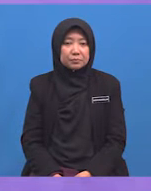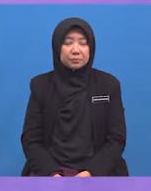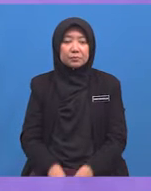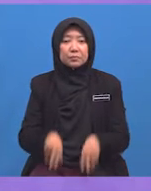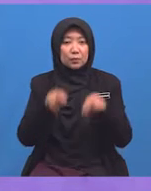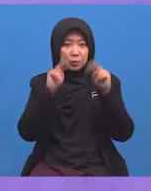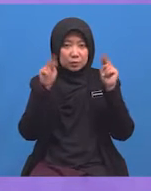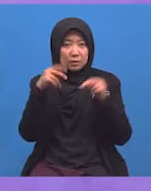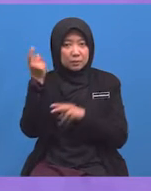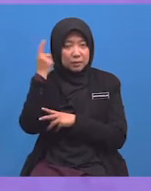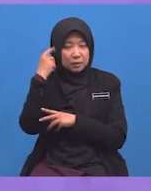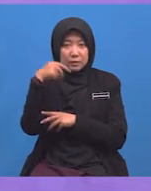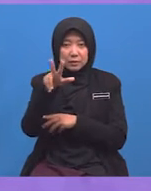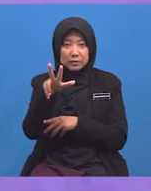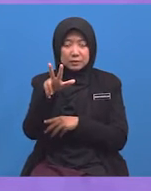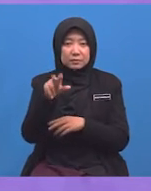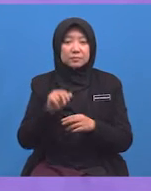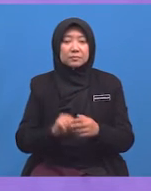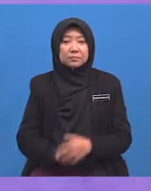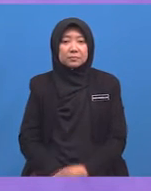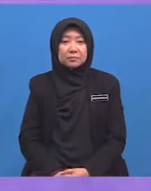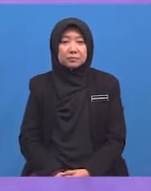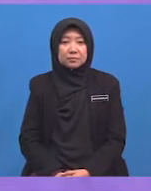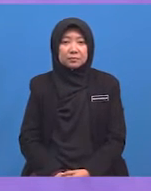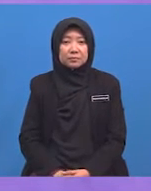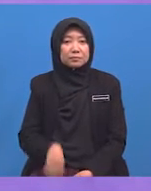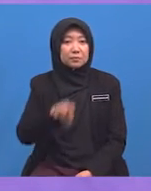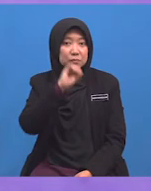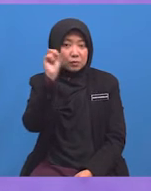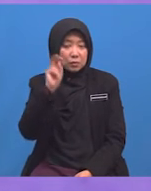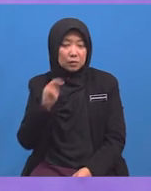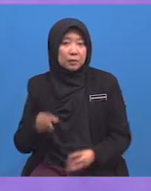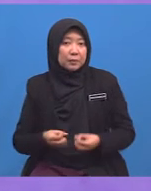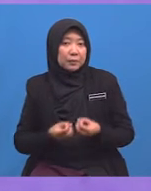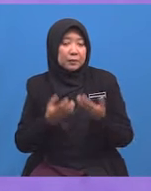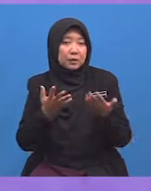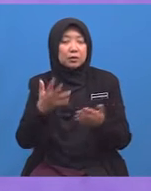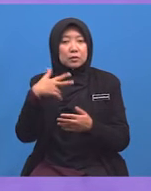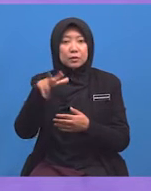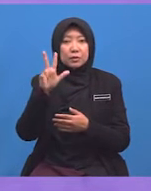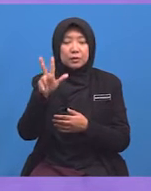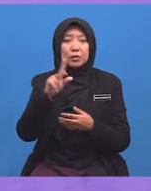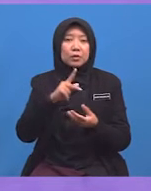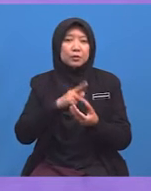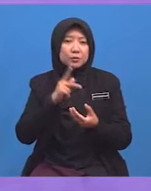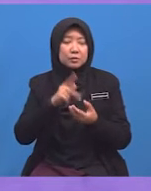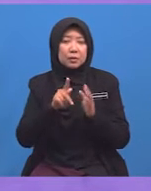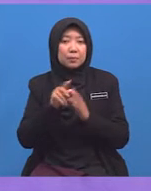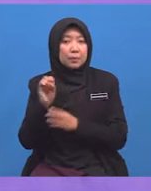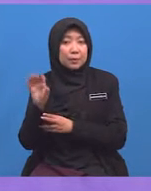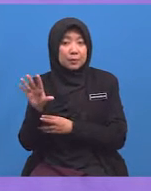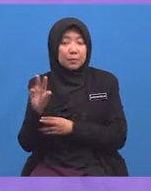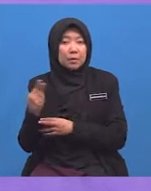Uji minda 3. Soalan, berikan 3 kesan